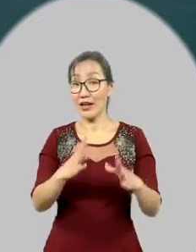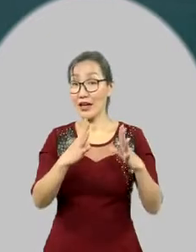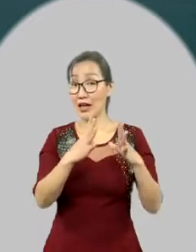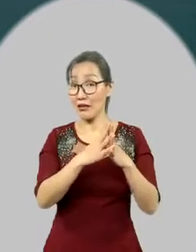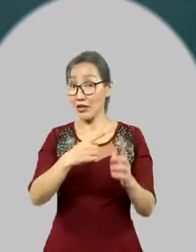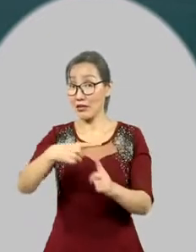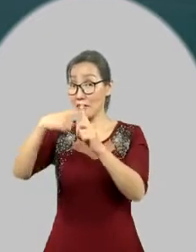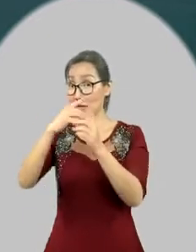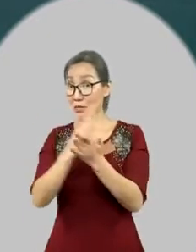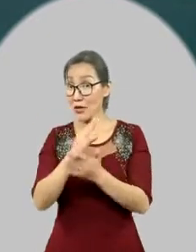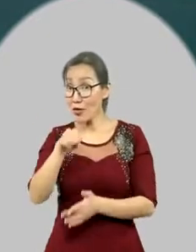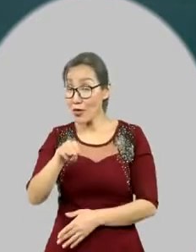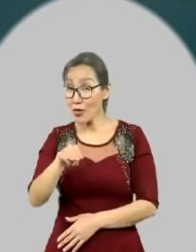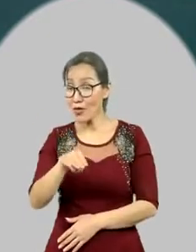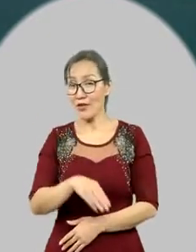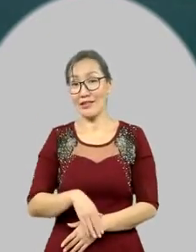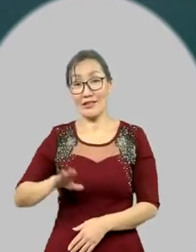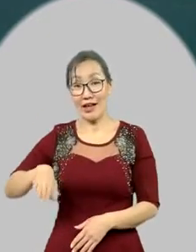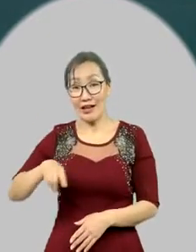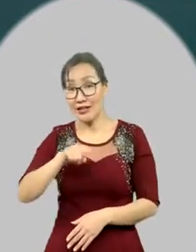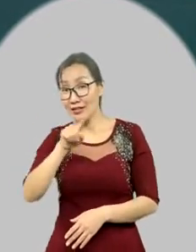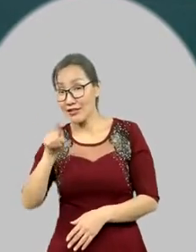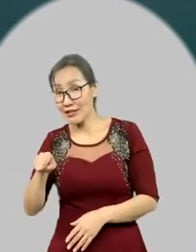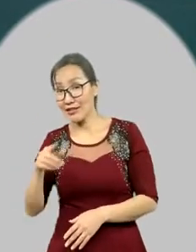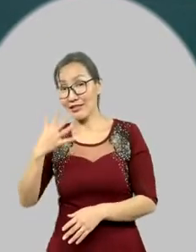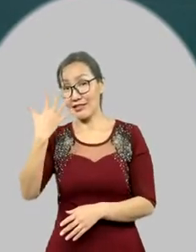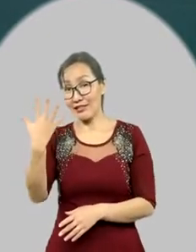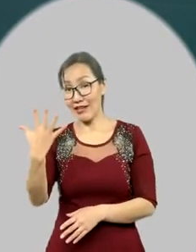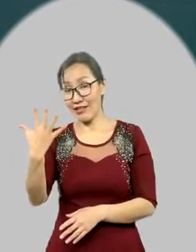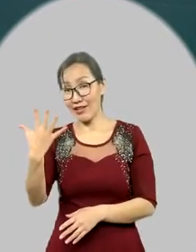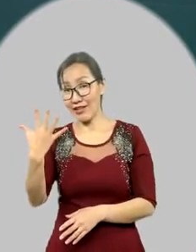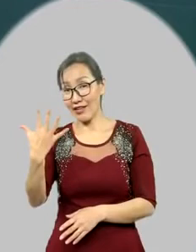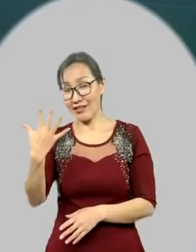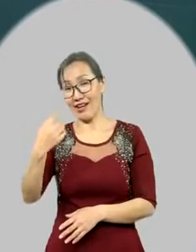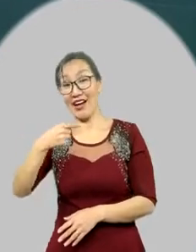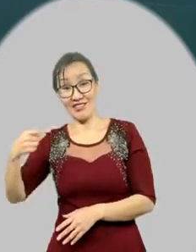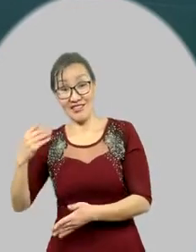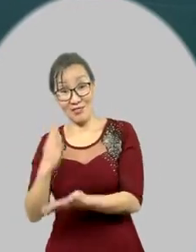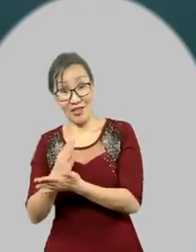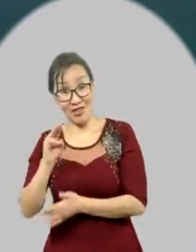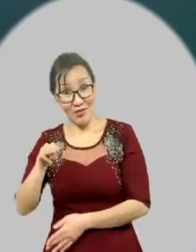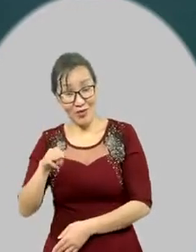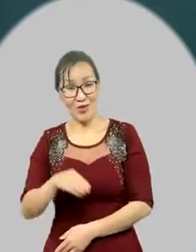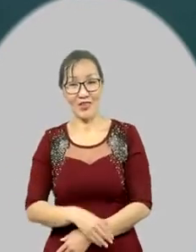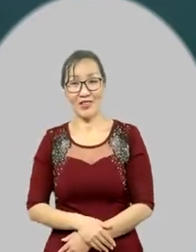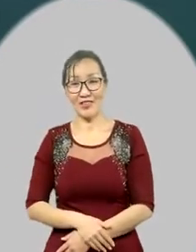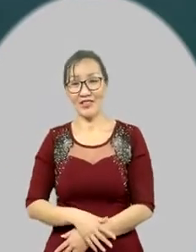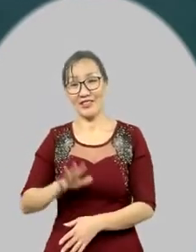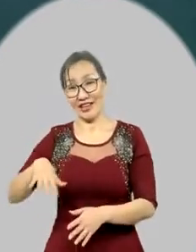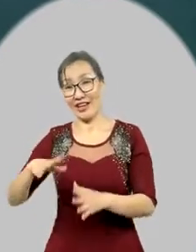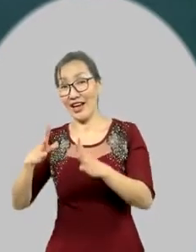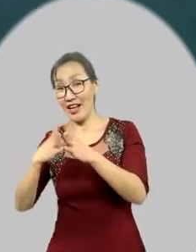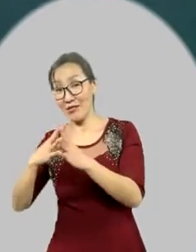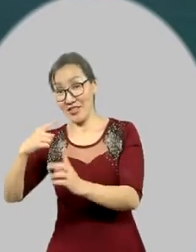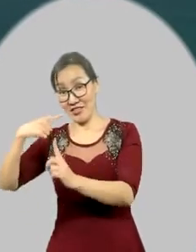Арваар нэмэгдсэн зүй тогтол байна. Дараа нь таваар хорогдсон байна.